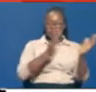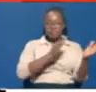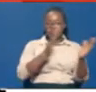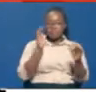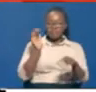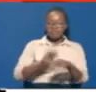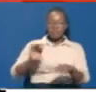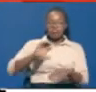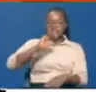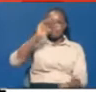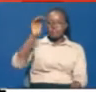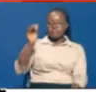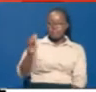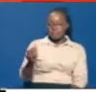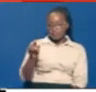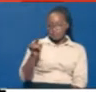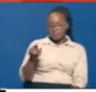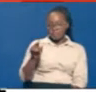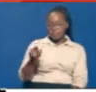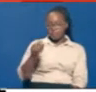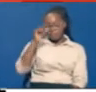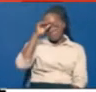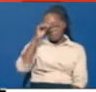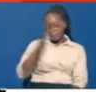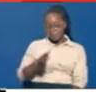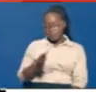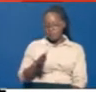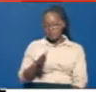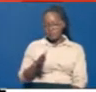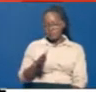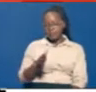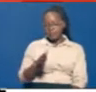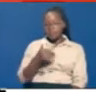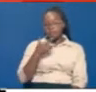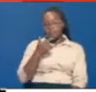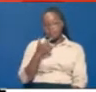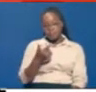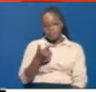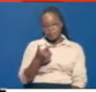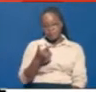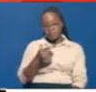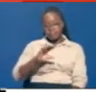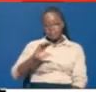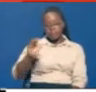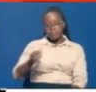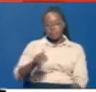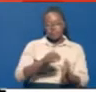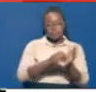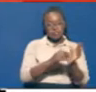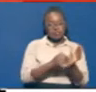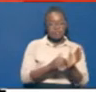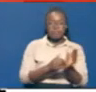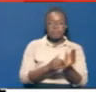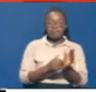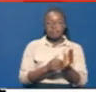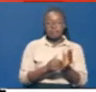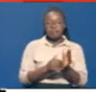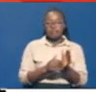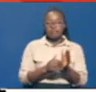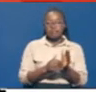hiyo. Gavana huyo mtazamaji aliweza kusema, amesema kwamba kaunti hiyo ya Makueni, ama gavana huyo alisema kaunti